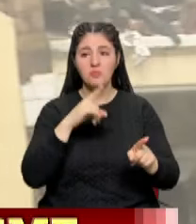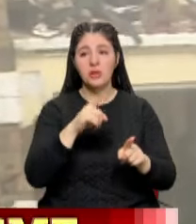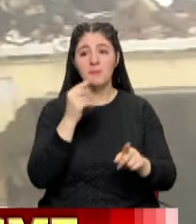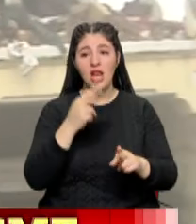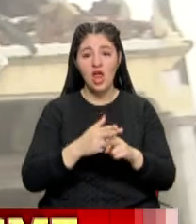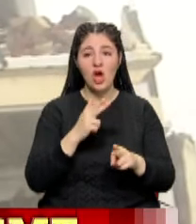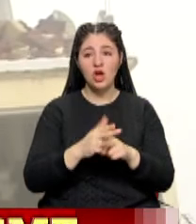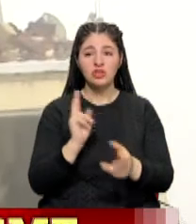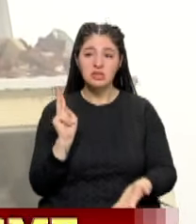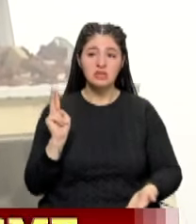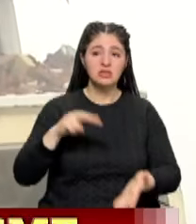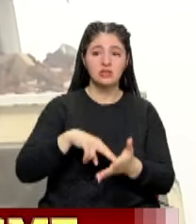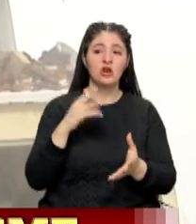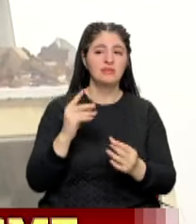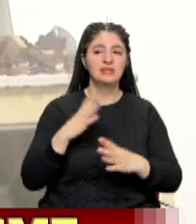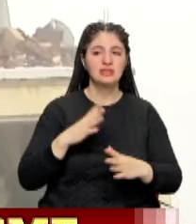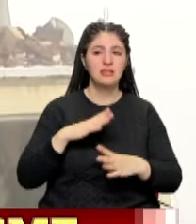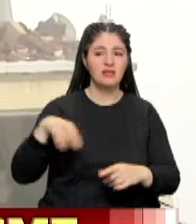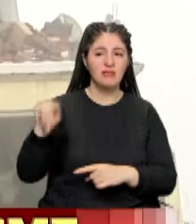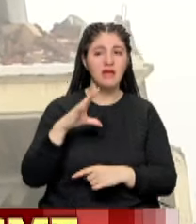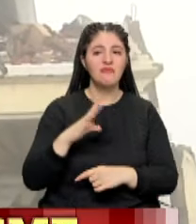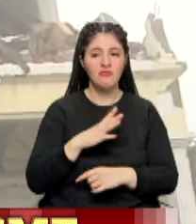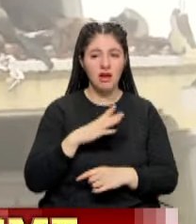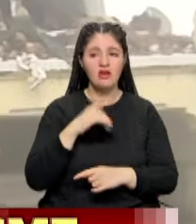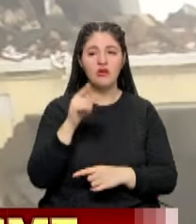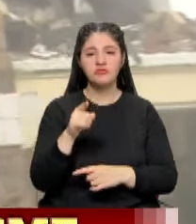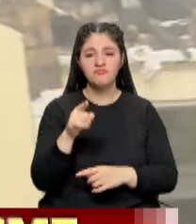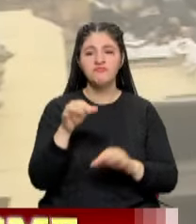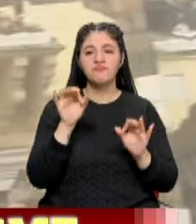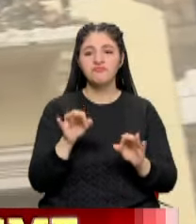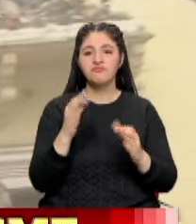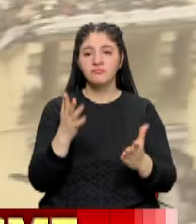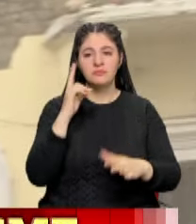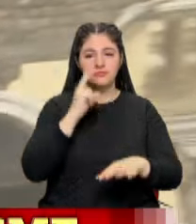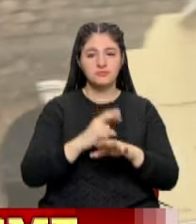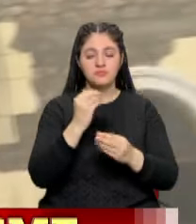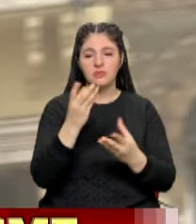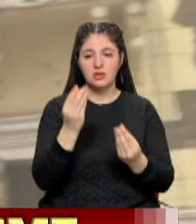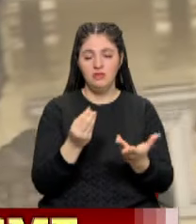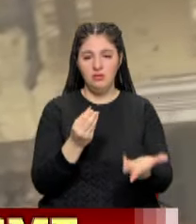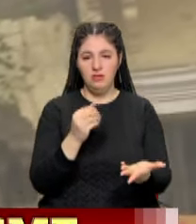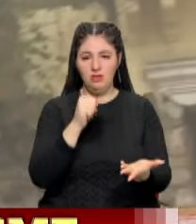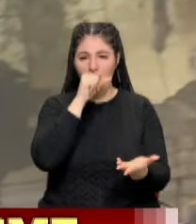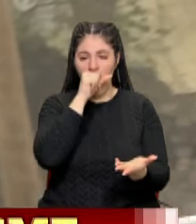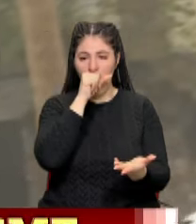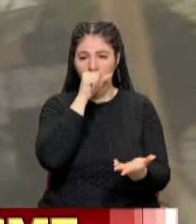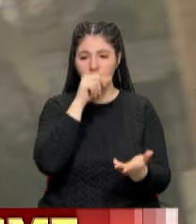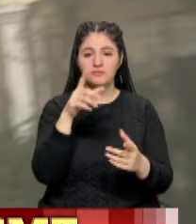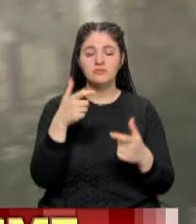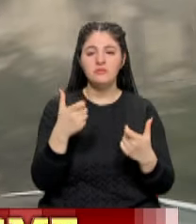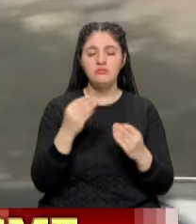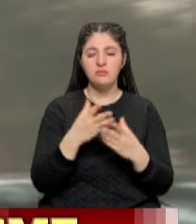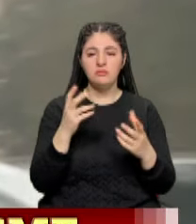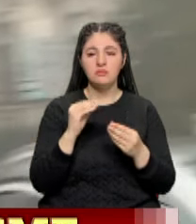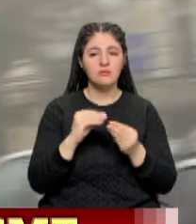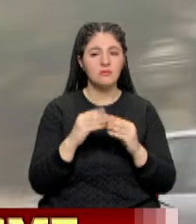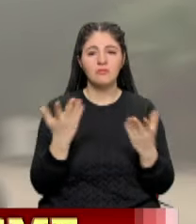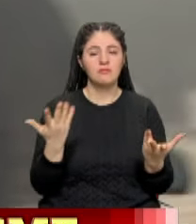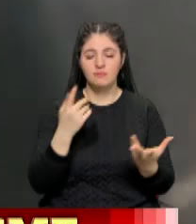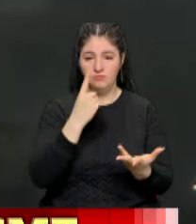bir an önce ayağa kaldırılmasını isteyenler var. Onu da şimdiden hatırlatmış olalım. Hatay'ın en büyük sorunu nedir diye